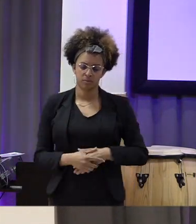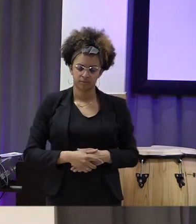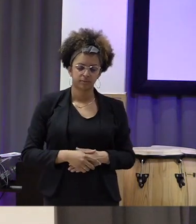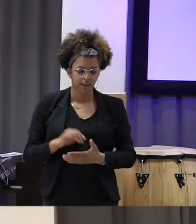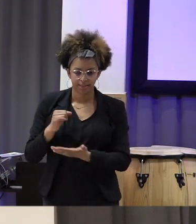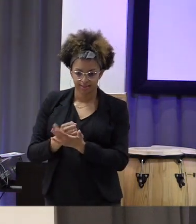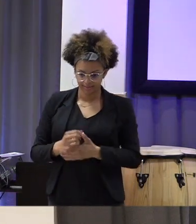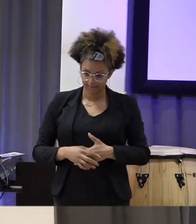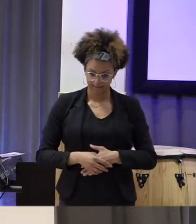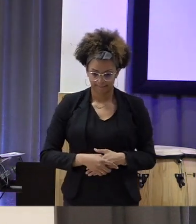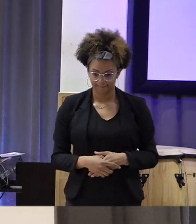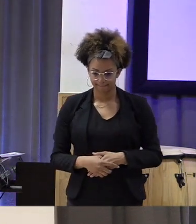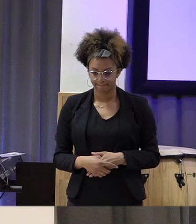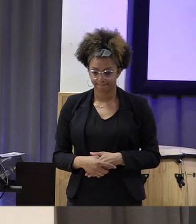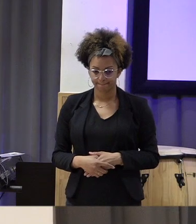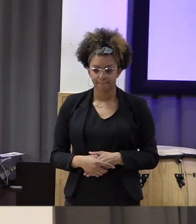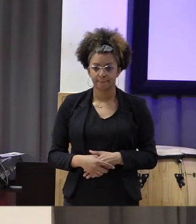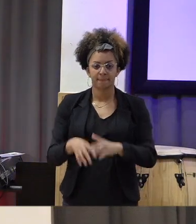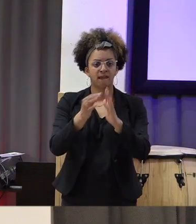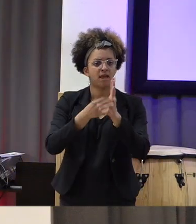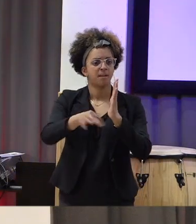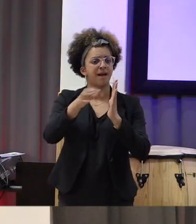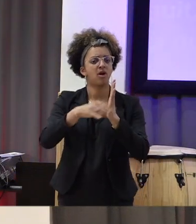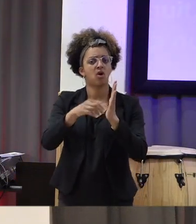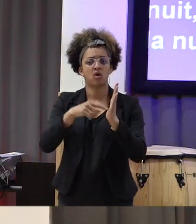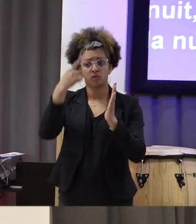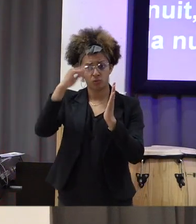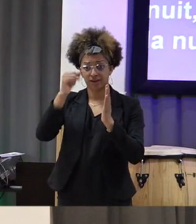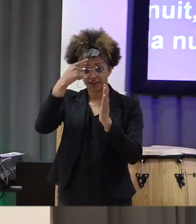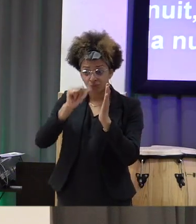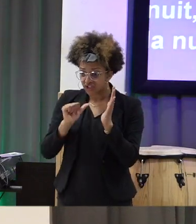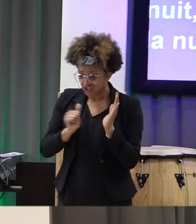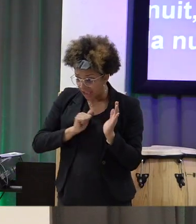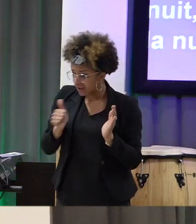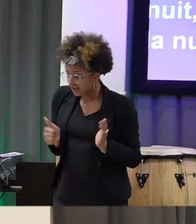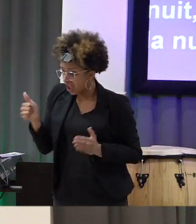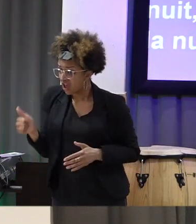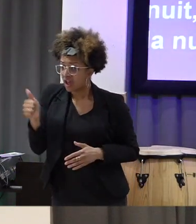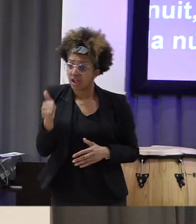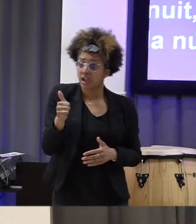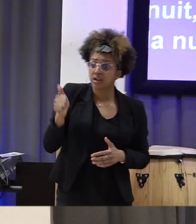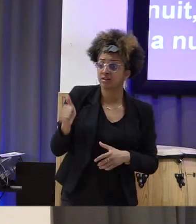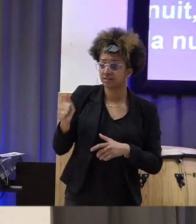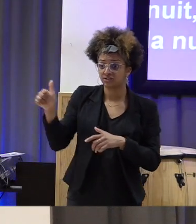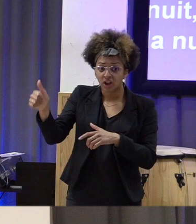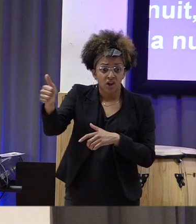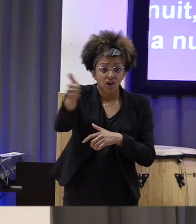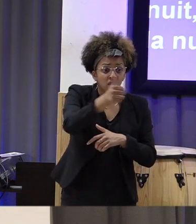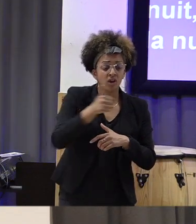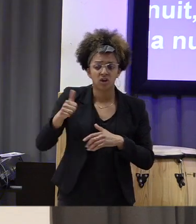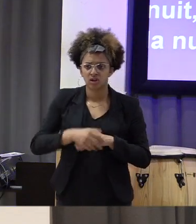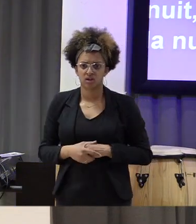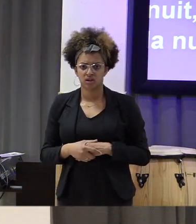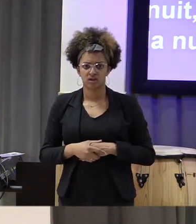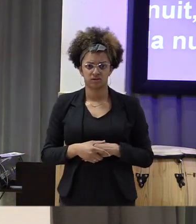Cette parole s'adresse à chacun de nous. À chacun de nous